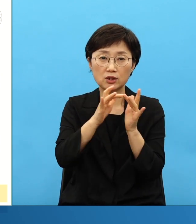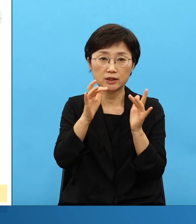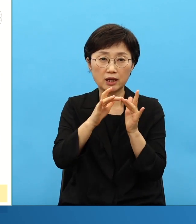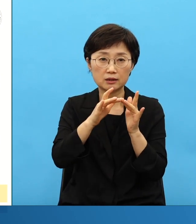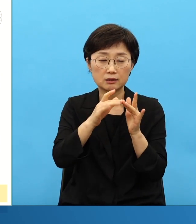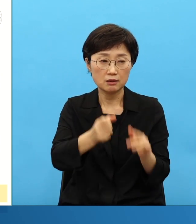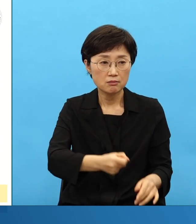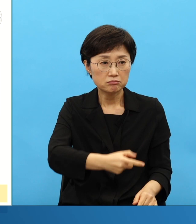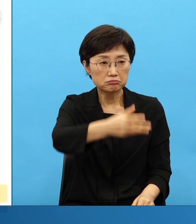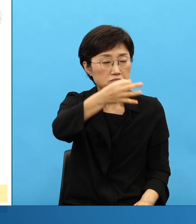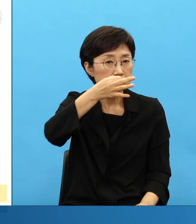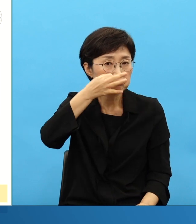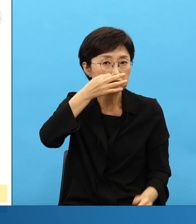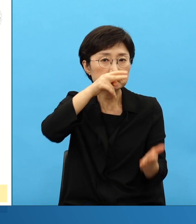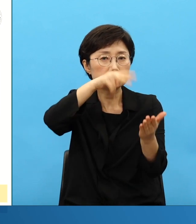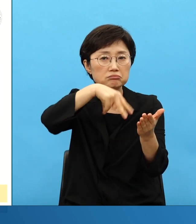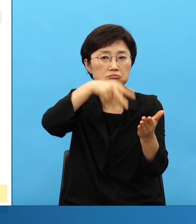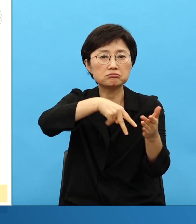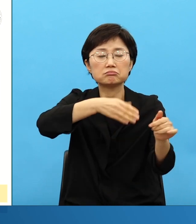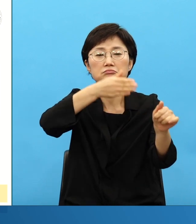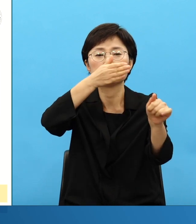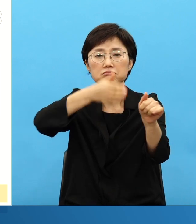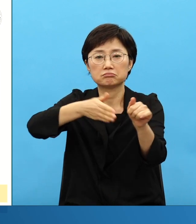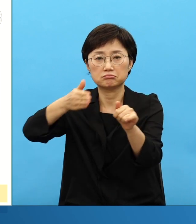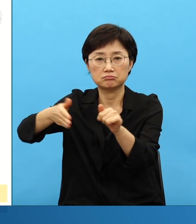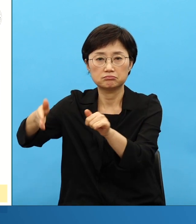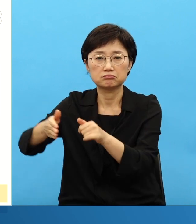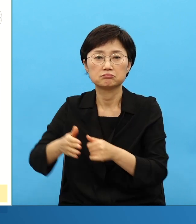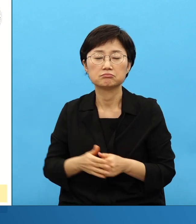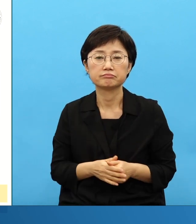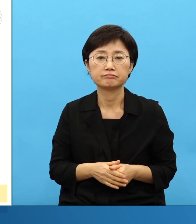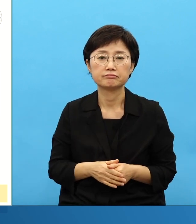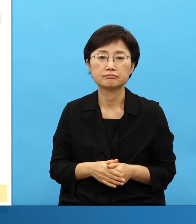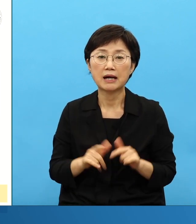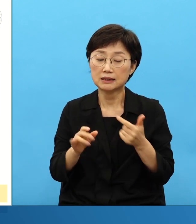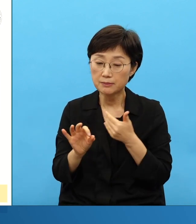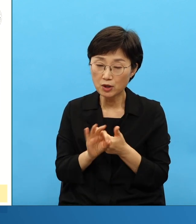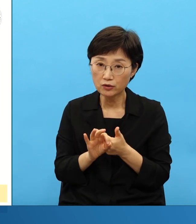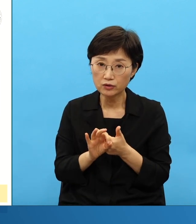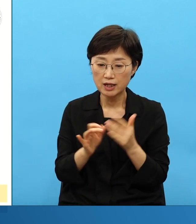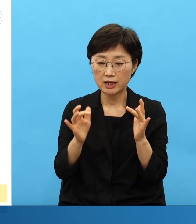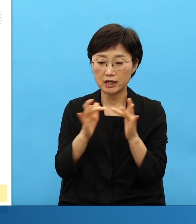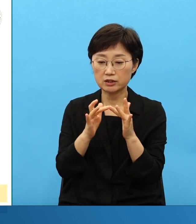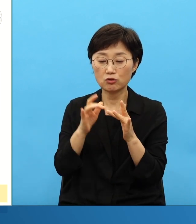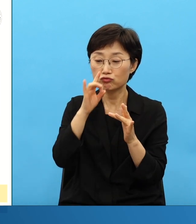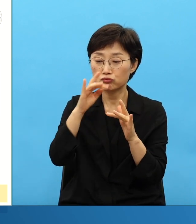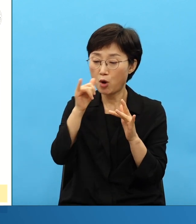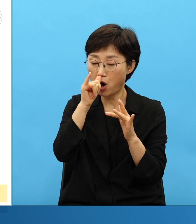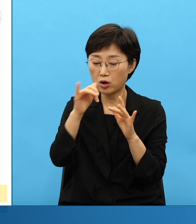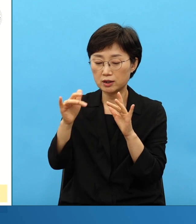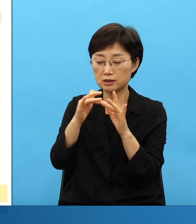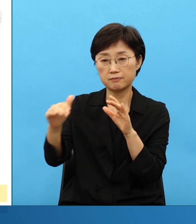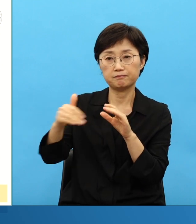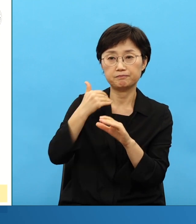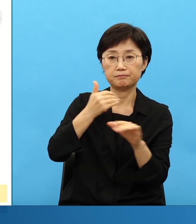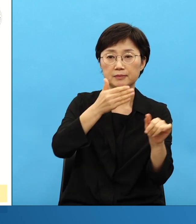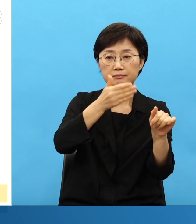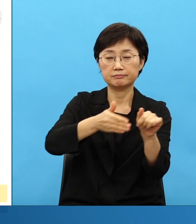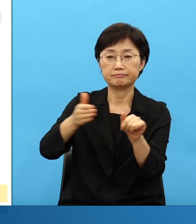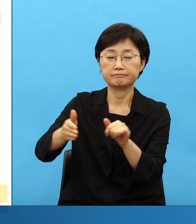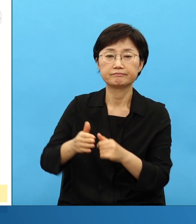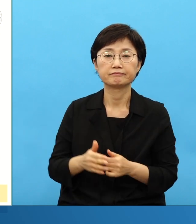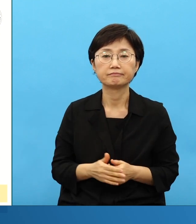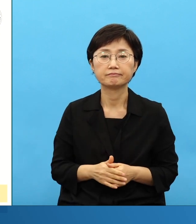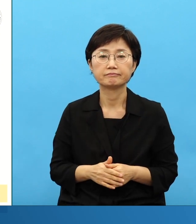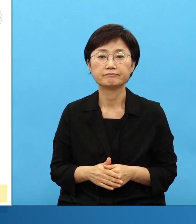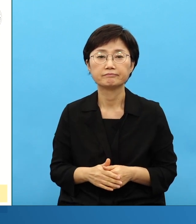위아.kr 달란트 전시회 Q&A 게시판을 통해서 문의하시거나 아래 이메일 주소로 언제든지 문의해 주시면